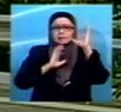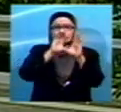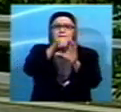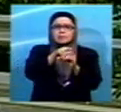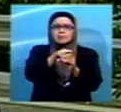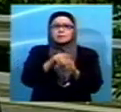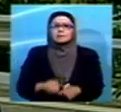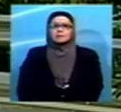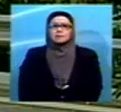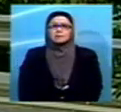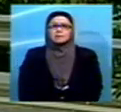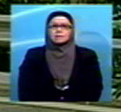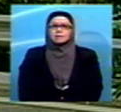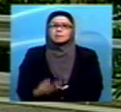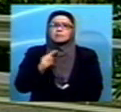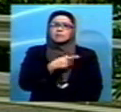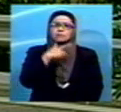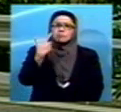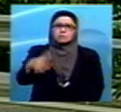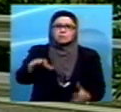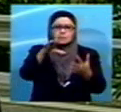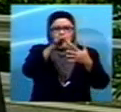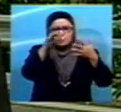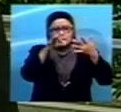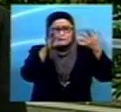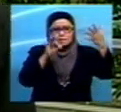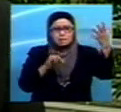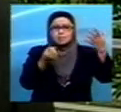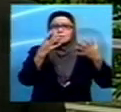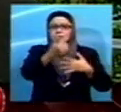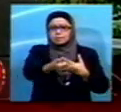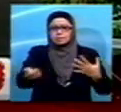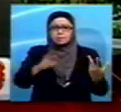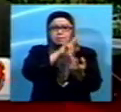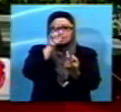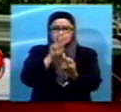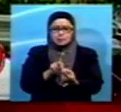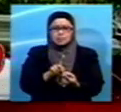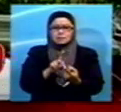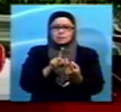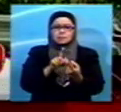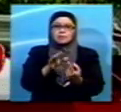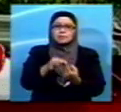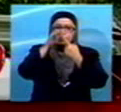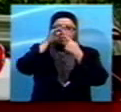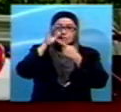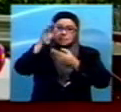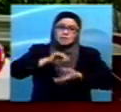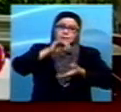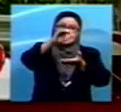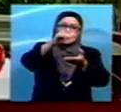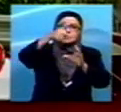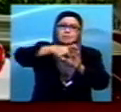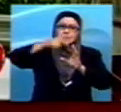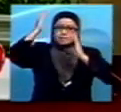Hai telah punah identified beberapa SMS chat yang sesuai Hai khususnya yang akan dibekalkan oleh